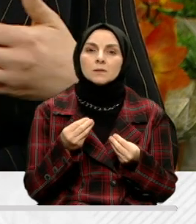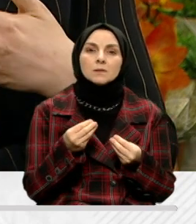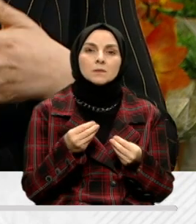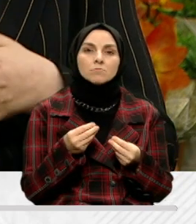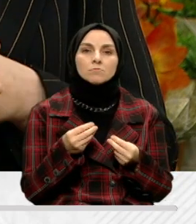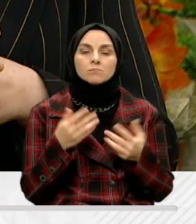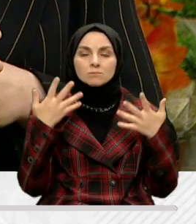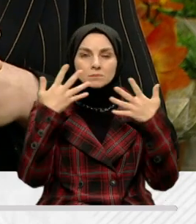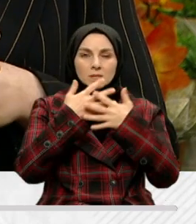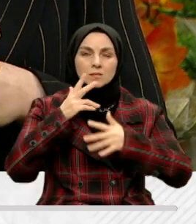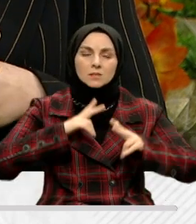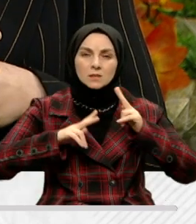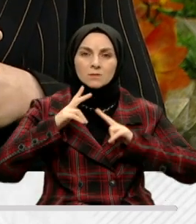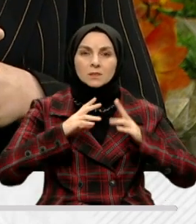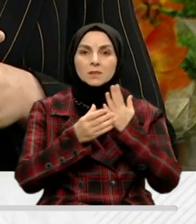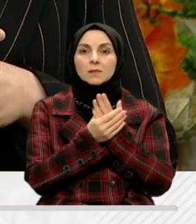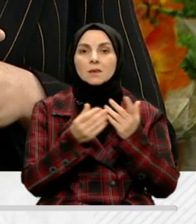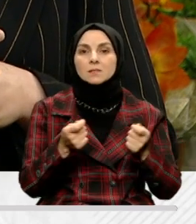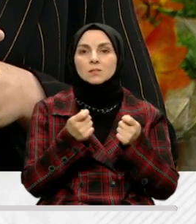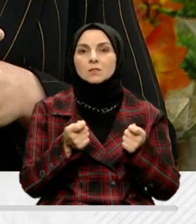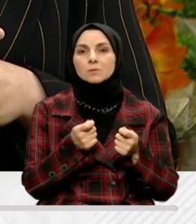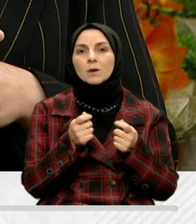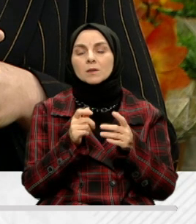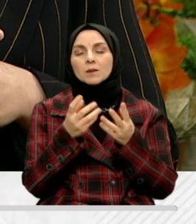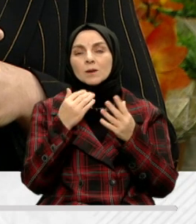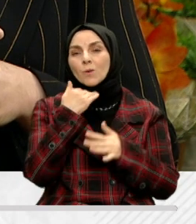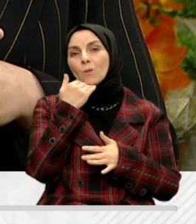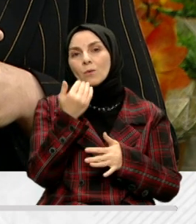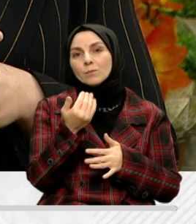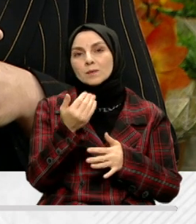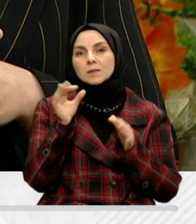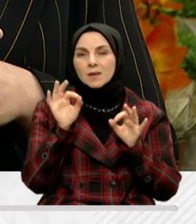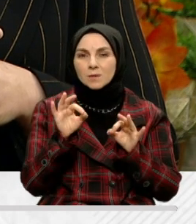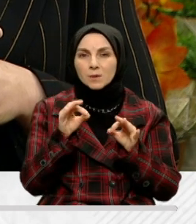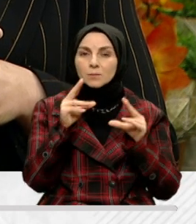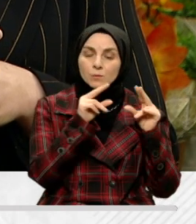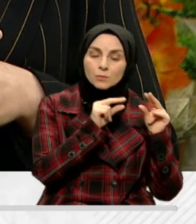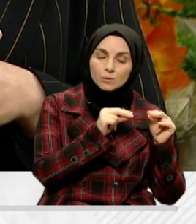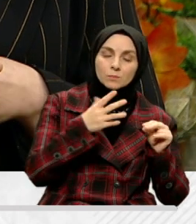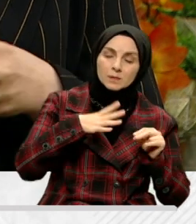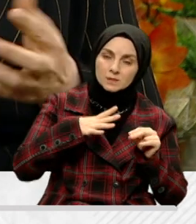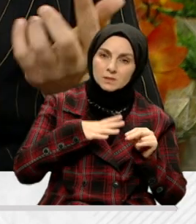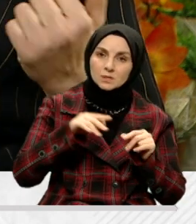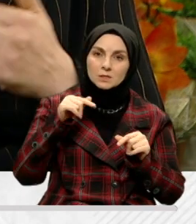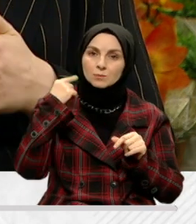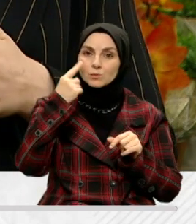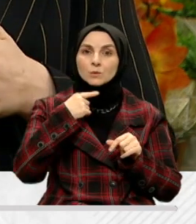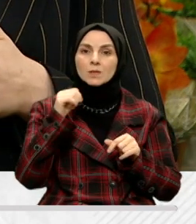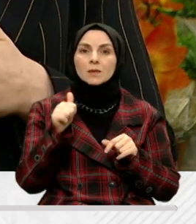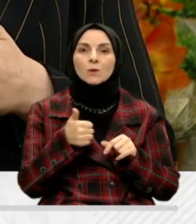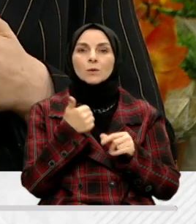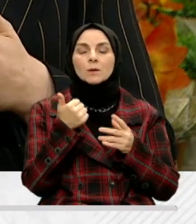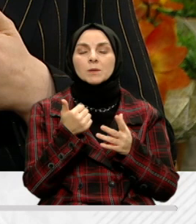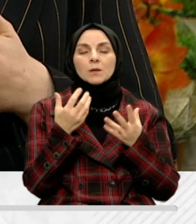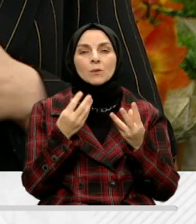şeylerle gezinebilirsin mesajı verir. Dolayısıyla burada biraz daha bilinçli yaklaşımlar, dışsal